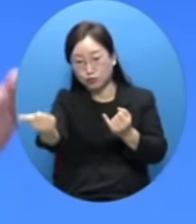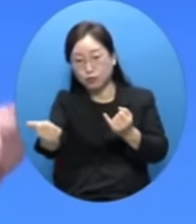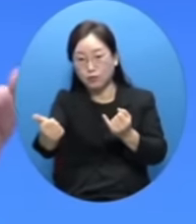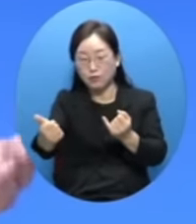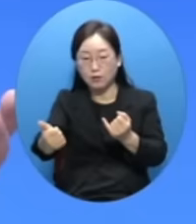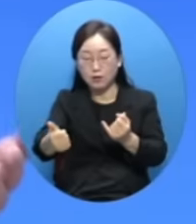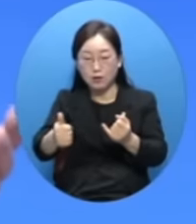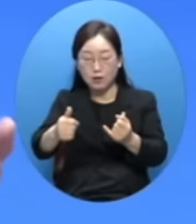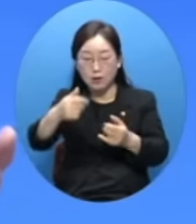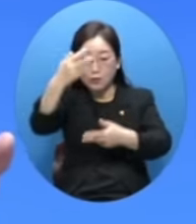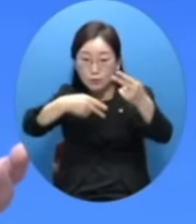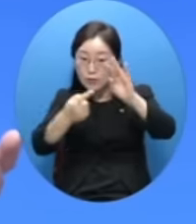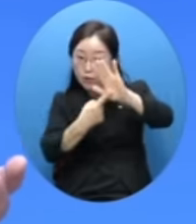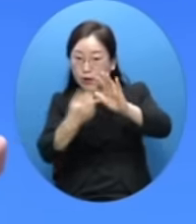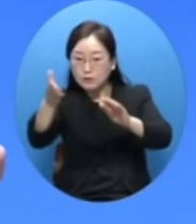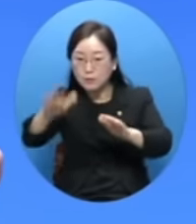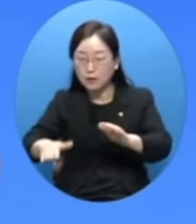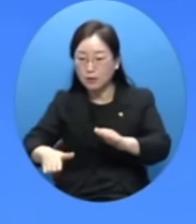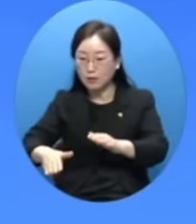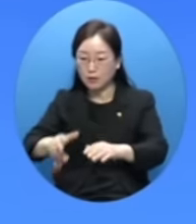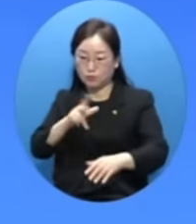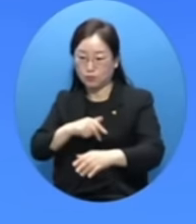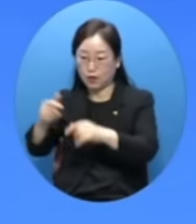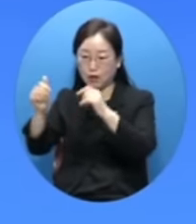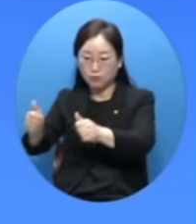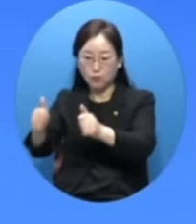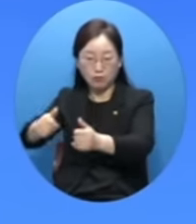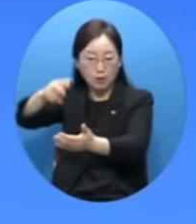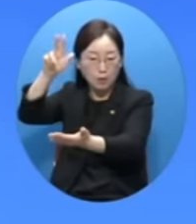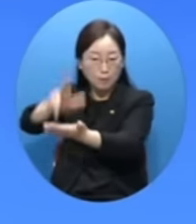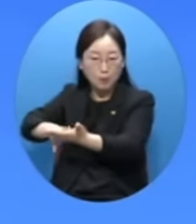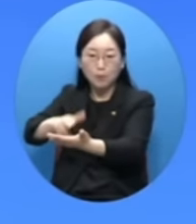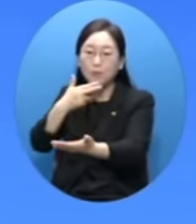법을 제정하지 못해가지고 그